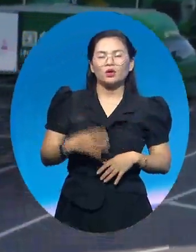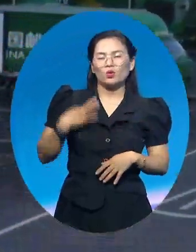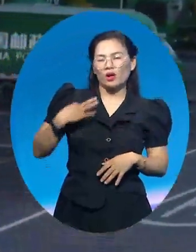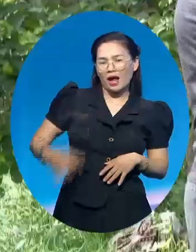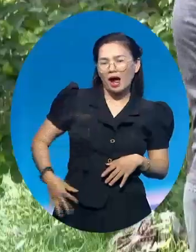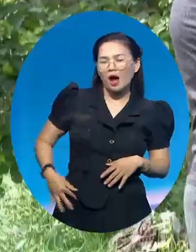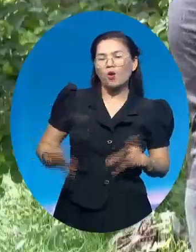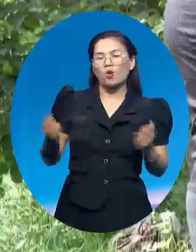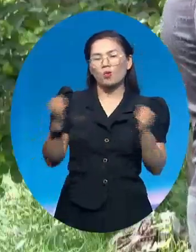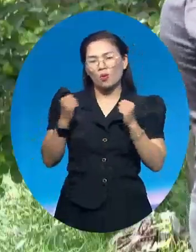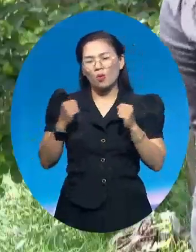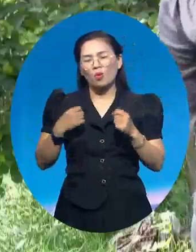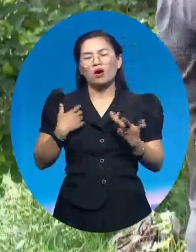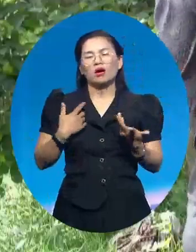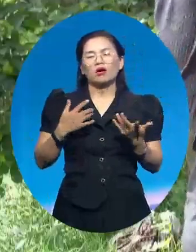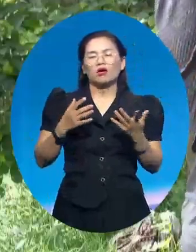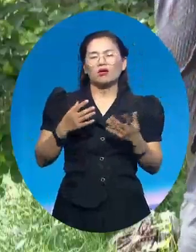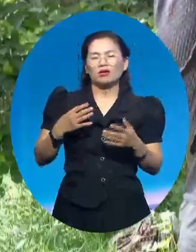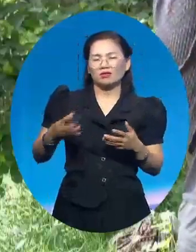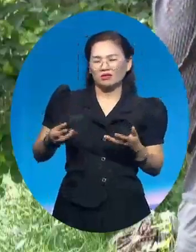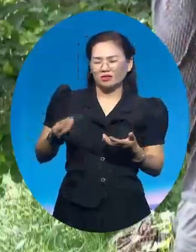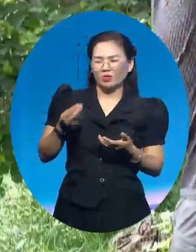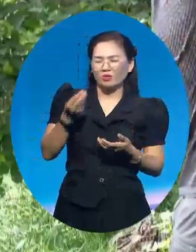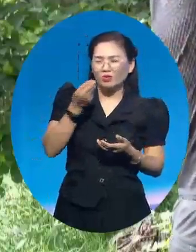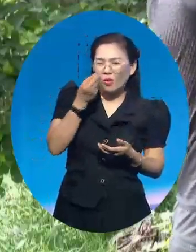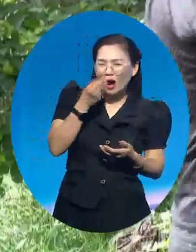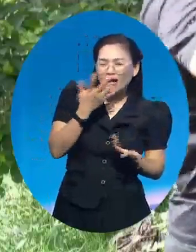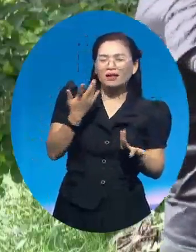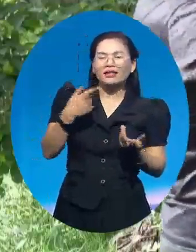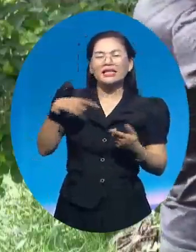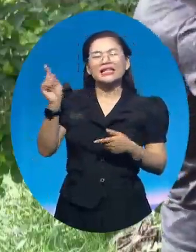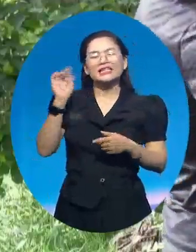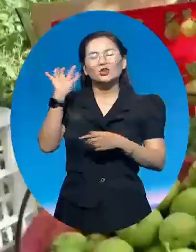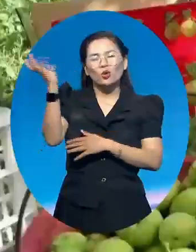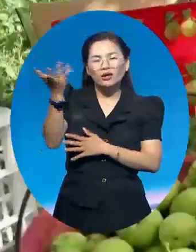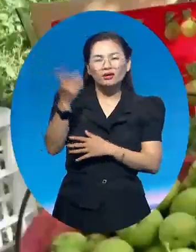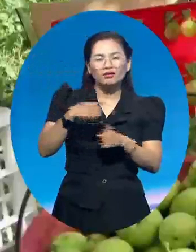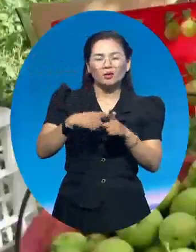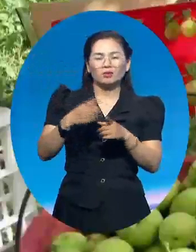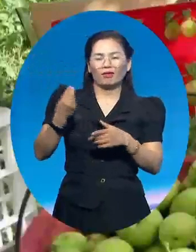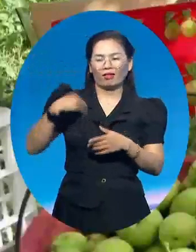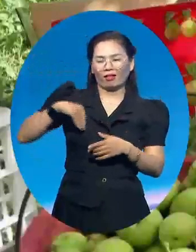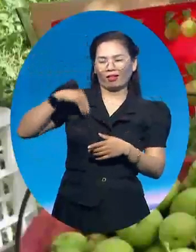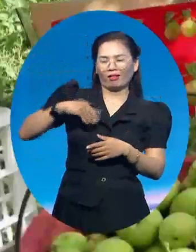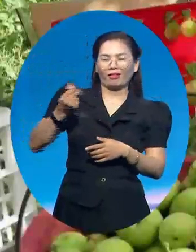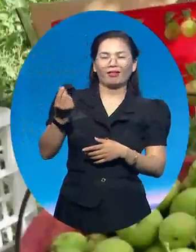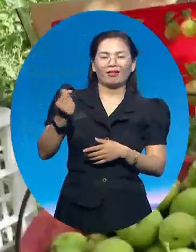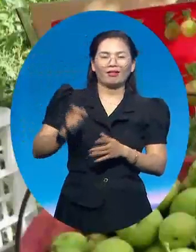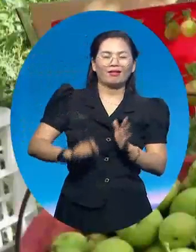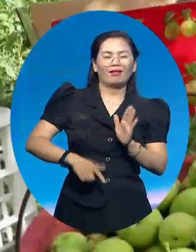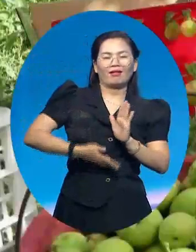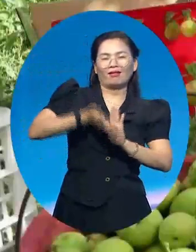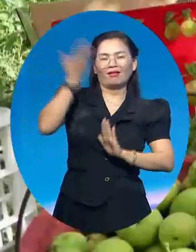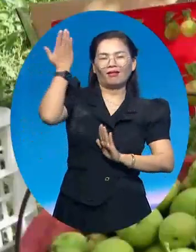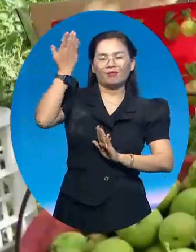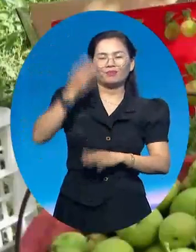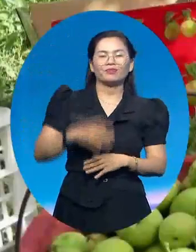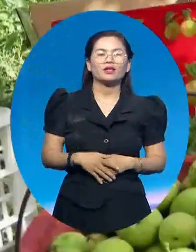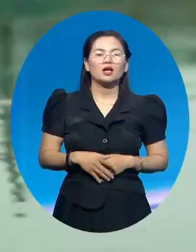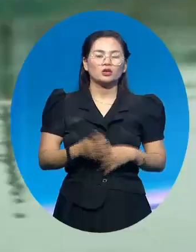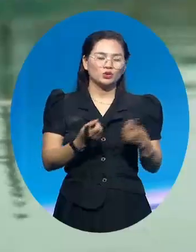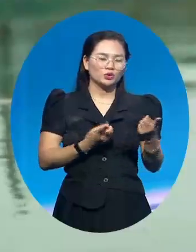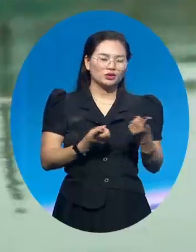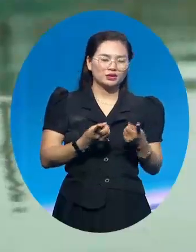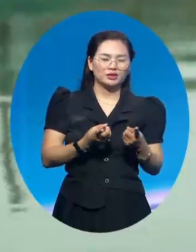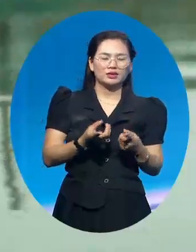mùa và hàng hóa phục vụ giá ngoại là những mặt hàng bán chạy nhất, mang lại doanh thu khổng lồ cho ngành bưu chính và chuyển phát. Các doanh nghiệp chuyển